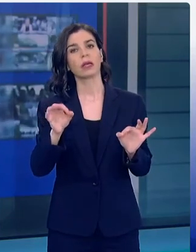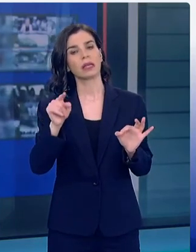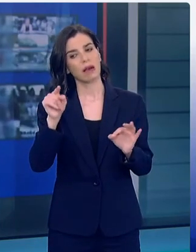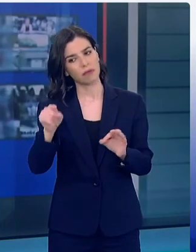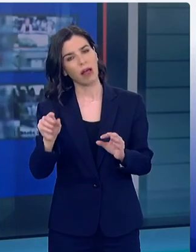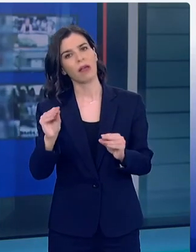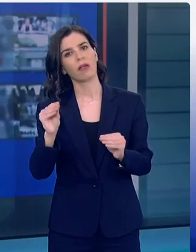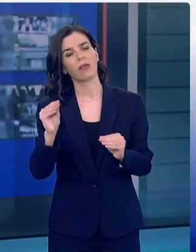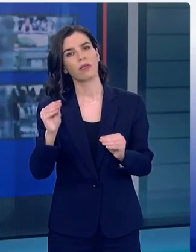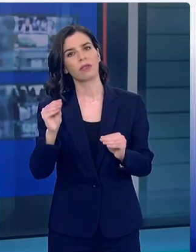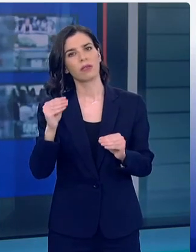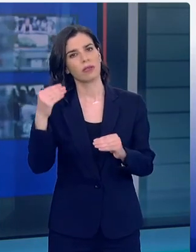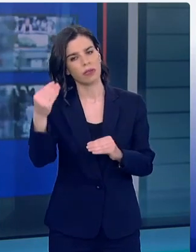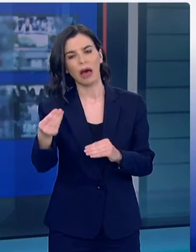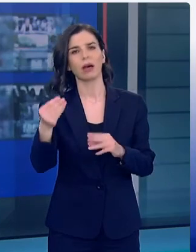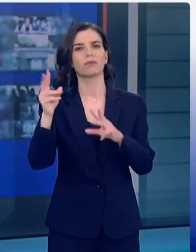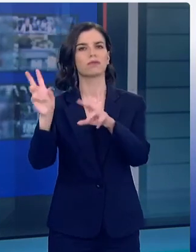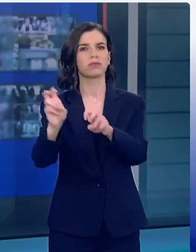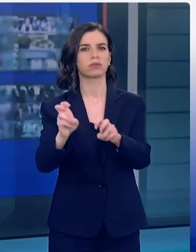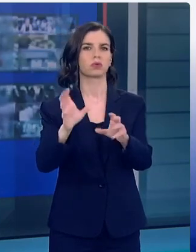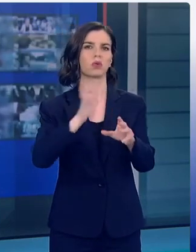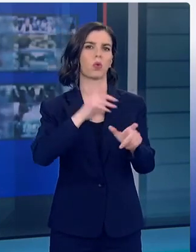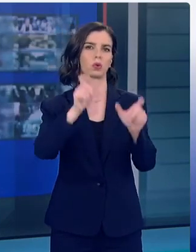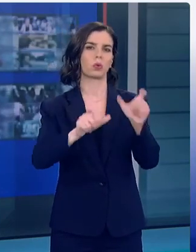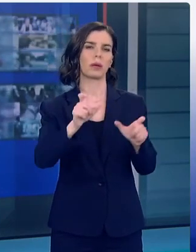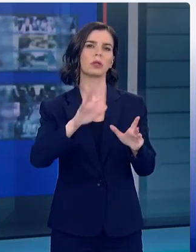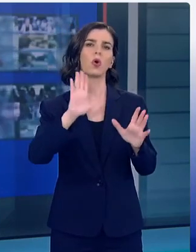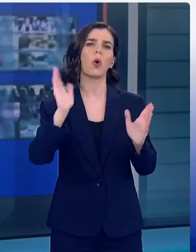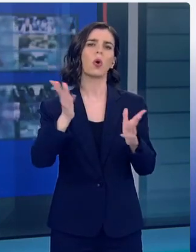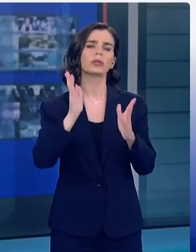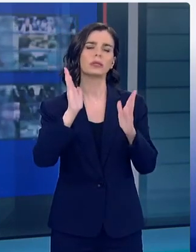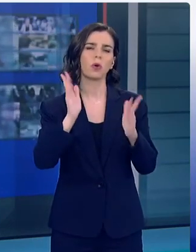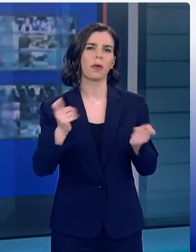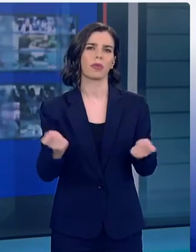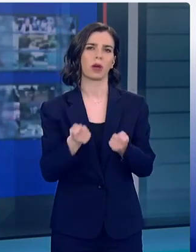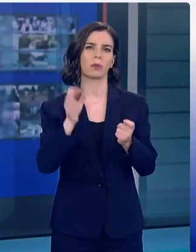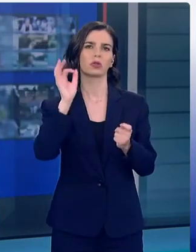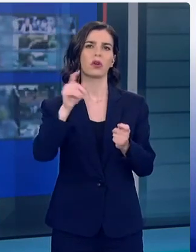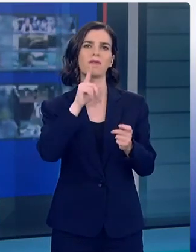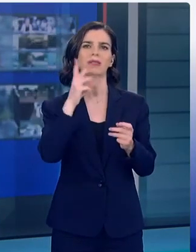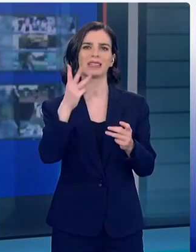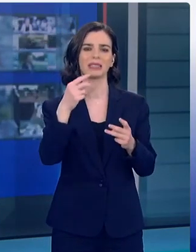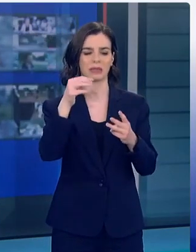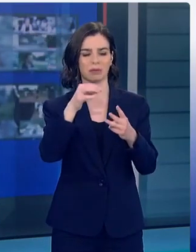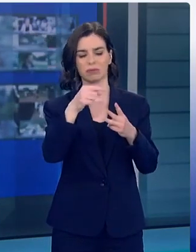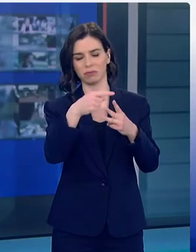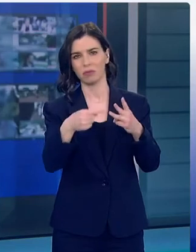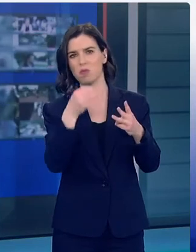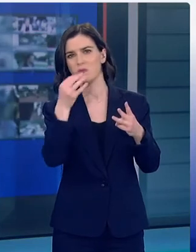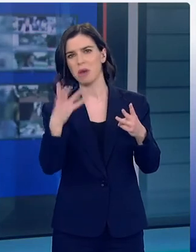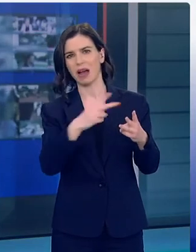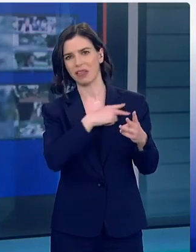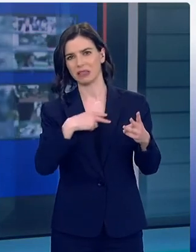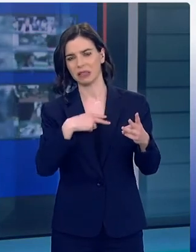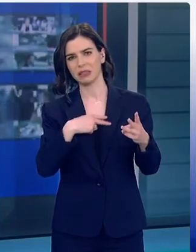αυτά στον πληθυσμό και θα κάνουμε οτιδήποτε χρειαστεί έτσι ώστε να καλύψουμε και τις τρεις περιπτώσεις